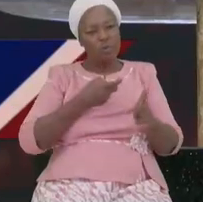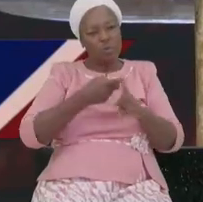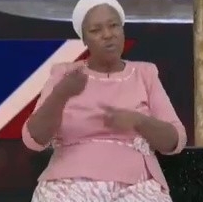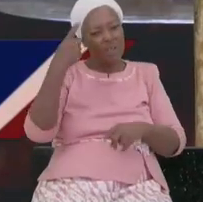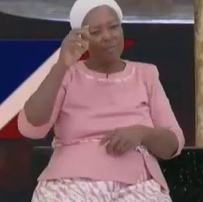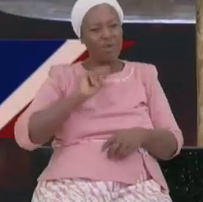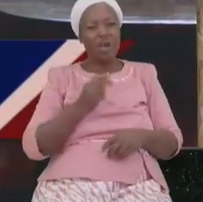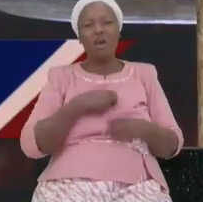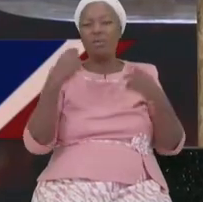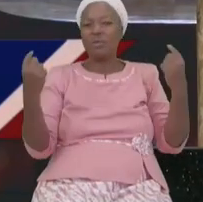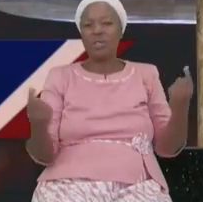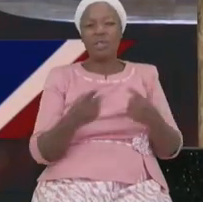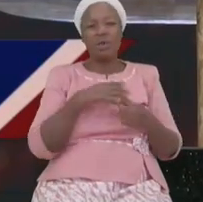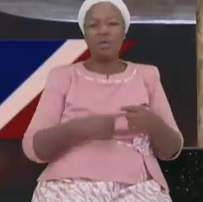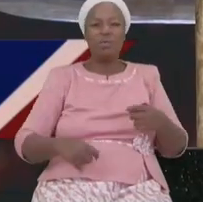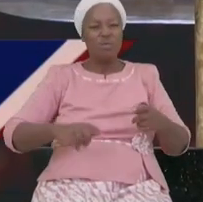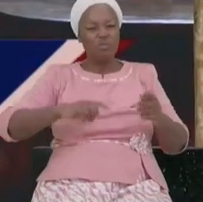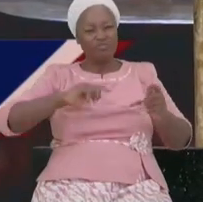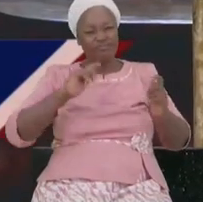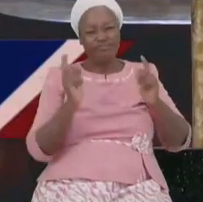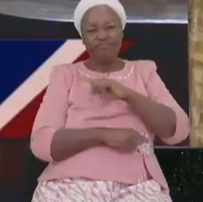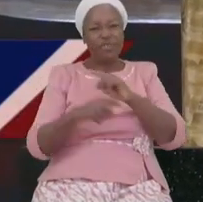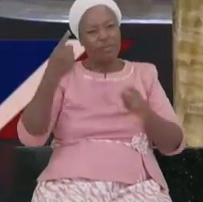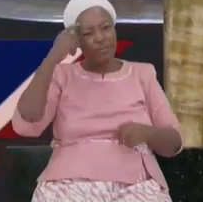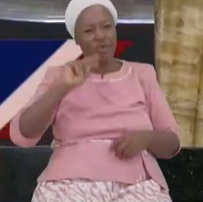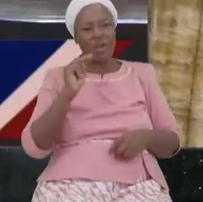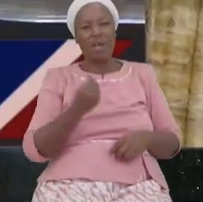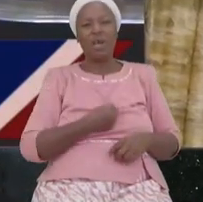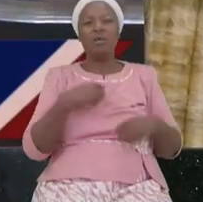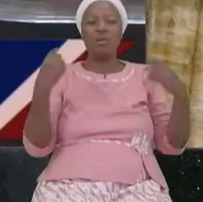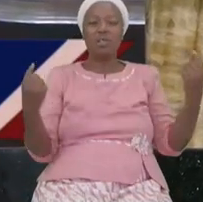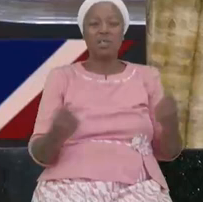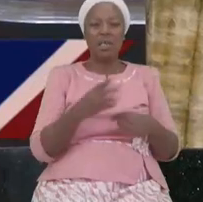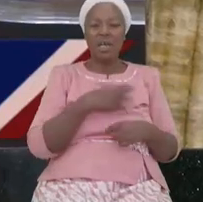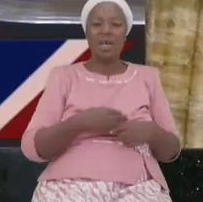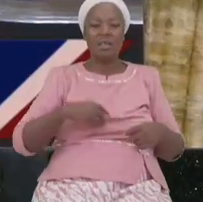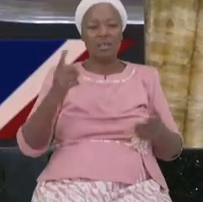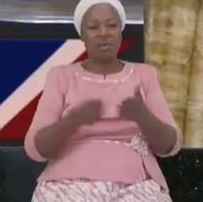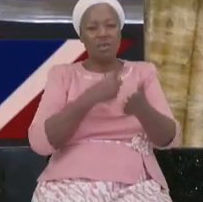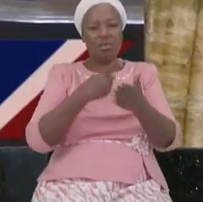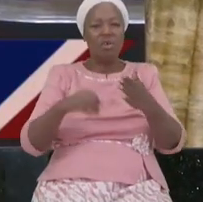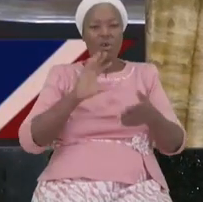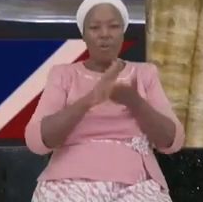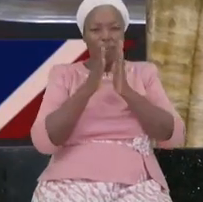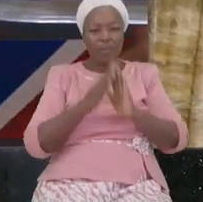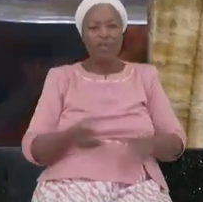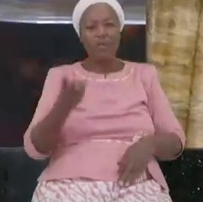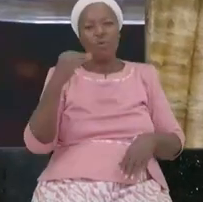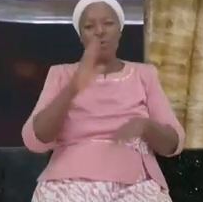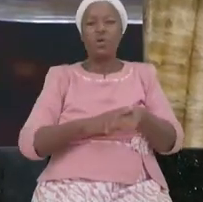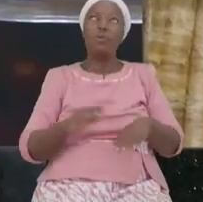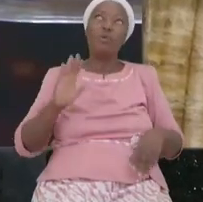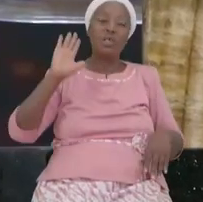blessé pour nos péchés, brisé pour nos iniquités. Le châtiment qui nous donne la paix est tombé sur lui. Et c'est par ses maîtrisures que nous